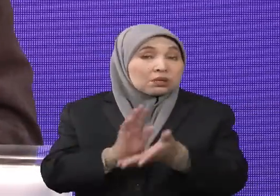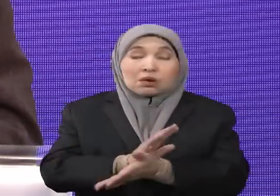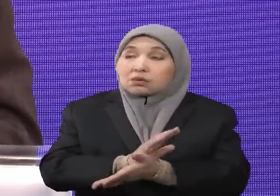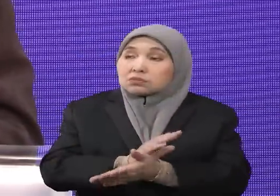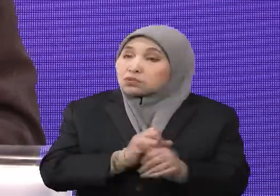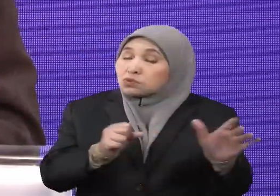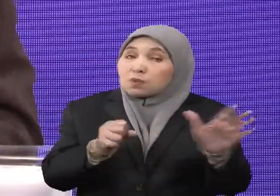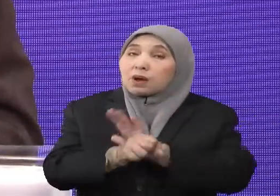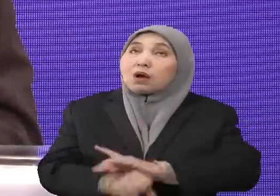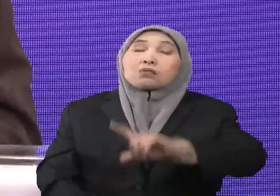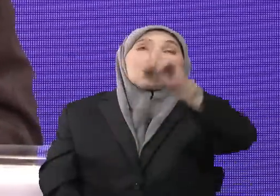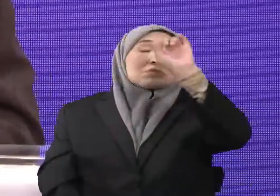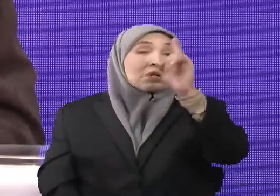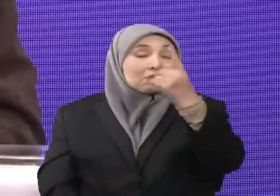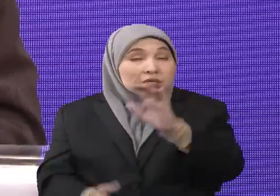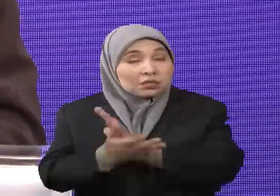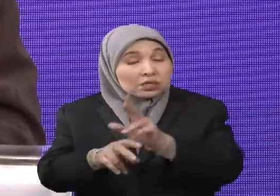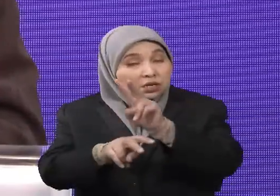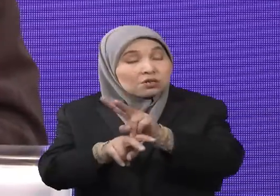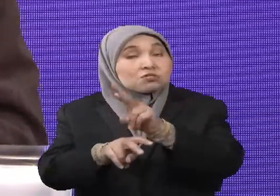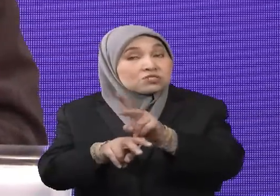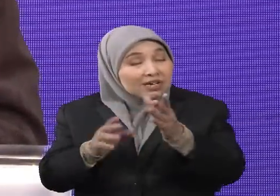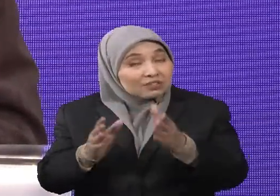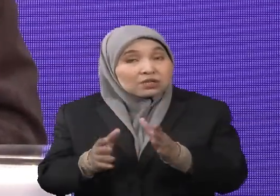sebagai saksi Oke